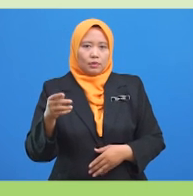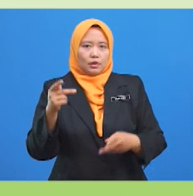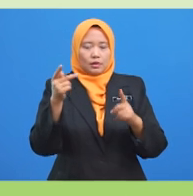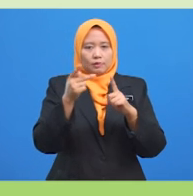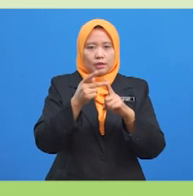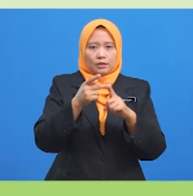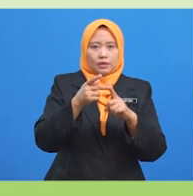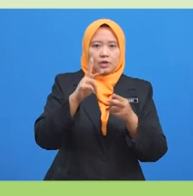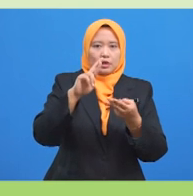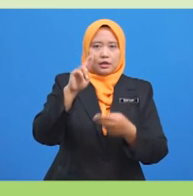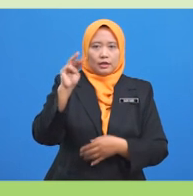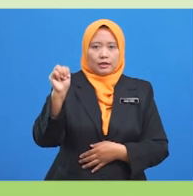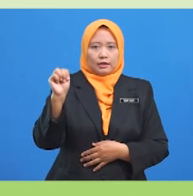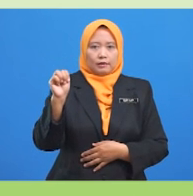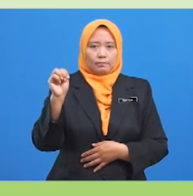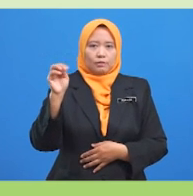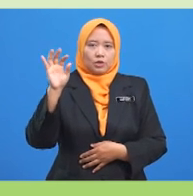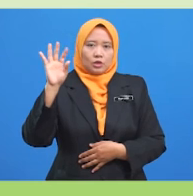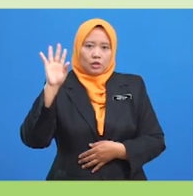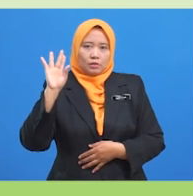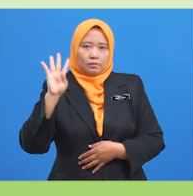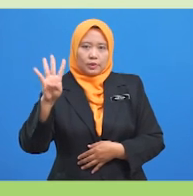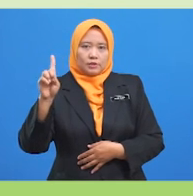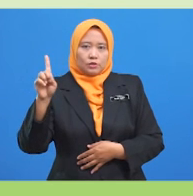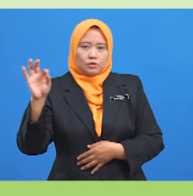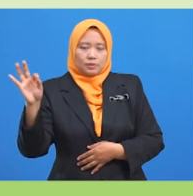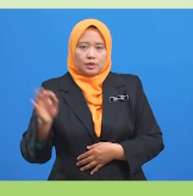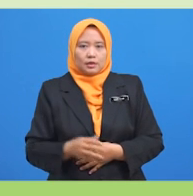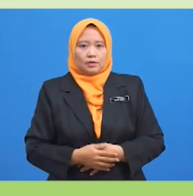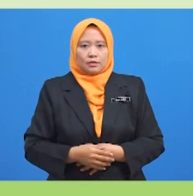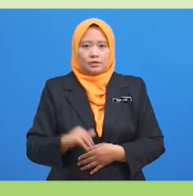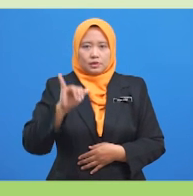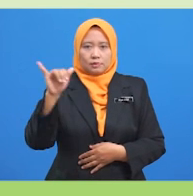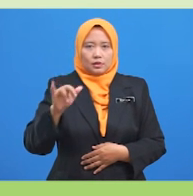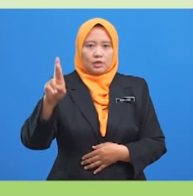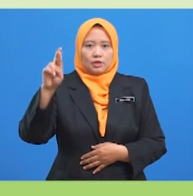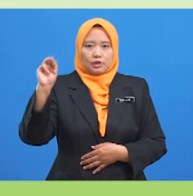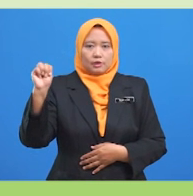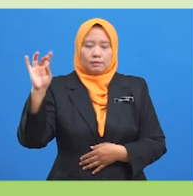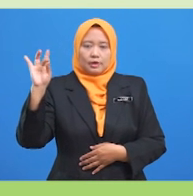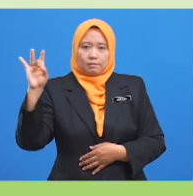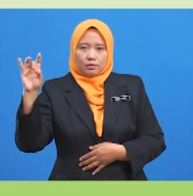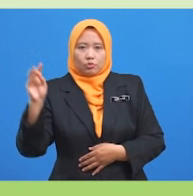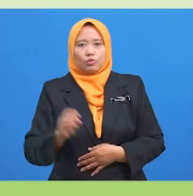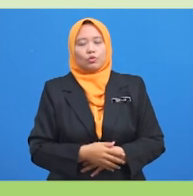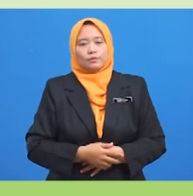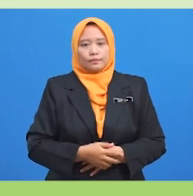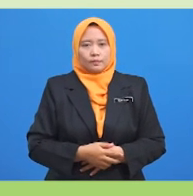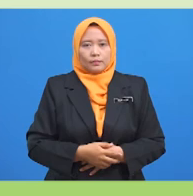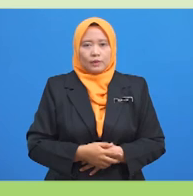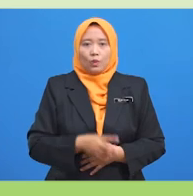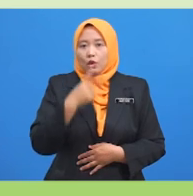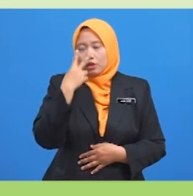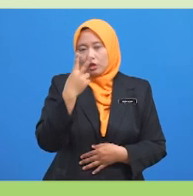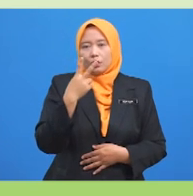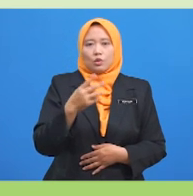RM495 ialah RM80. Sama dengan perubahan kos berubah dari